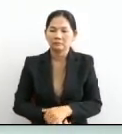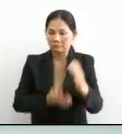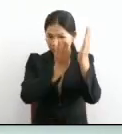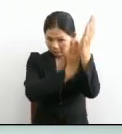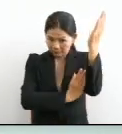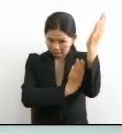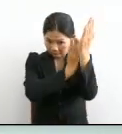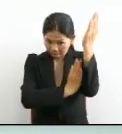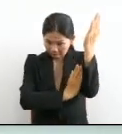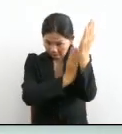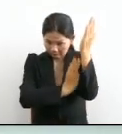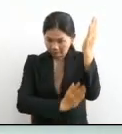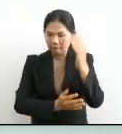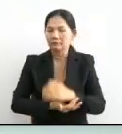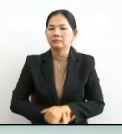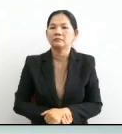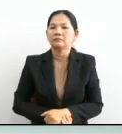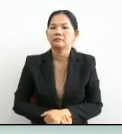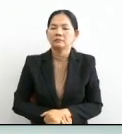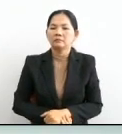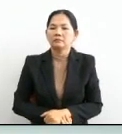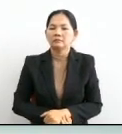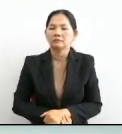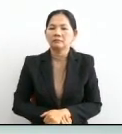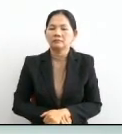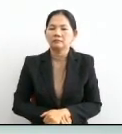nôm bằng